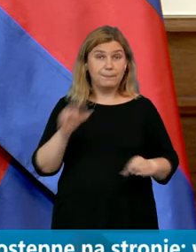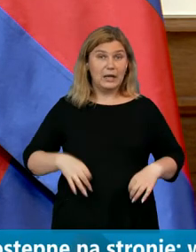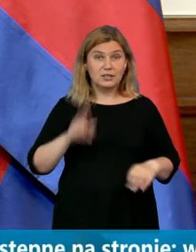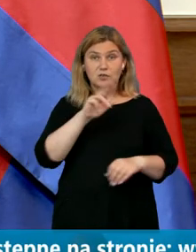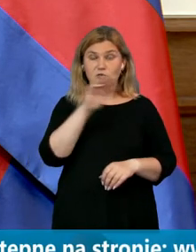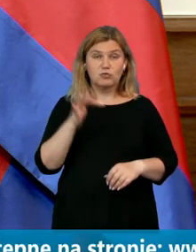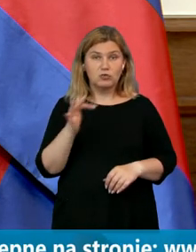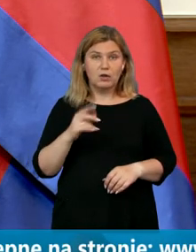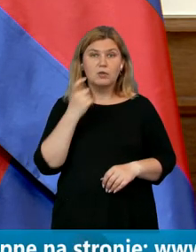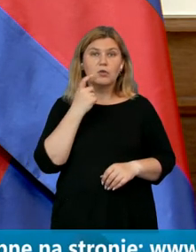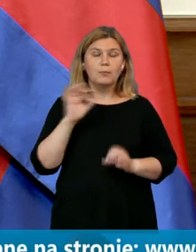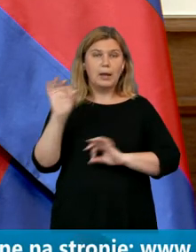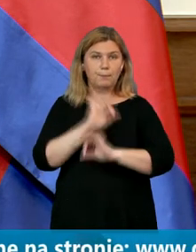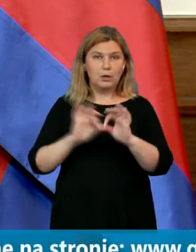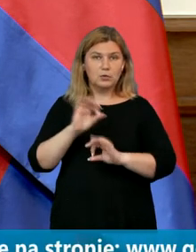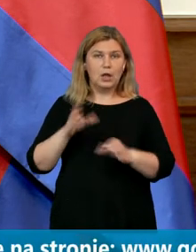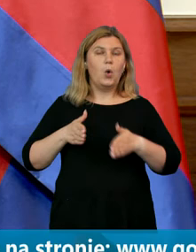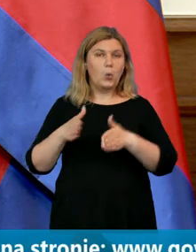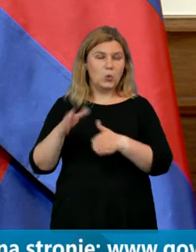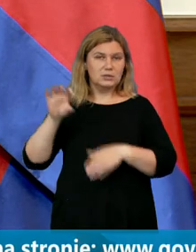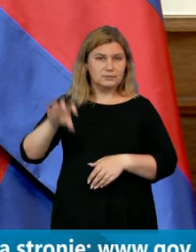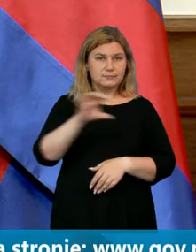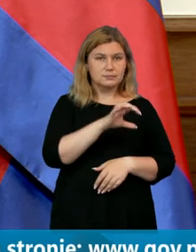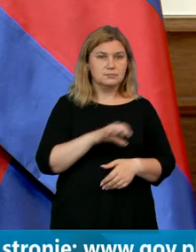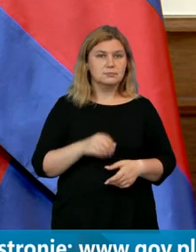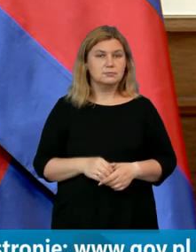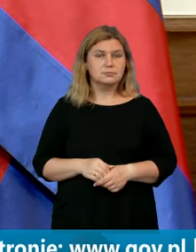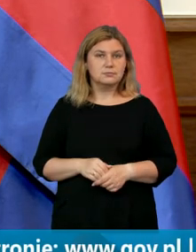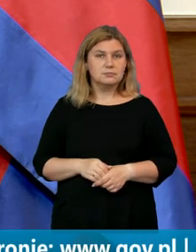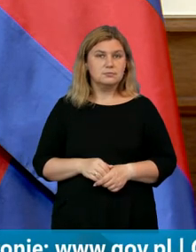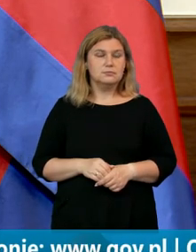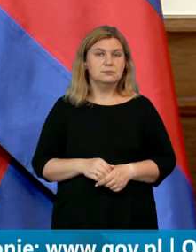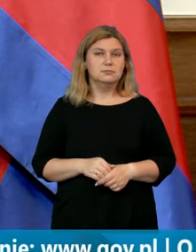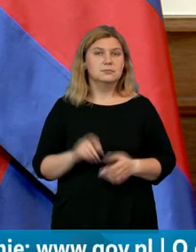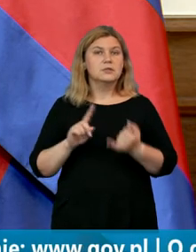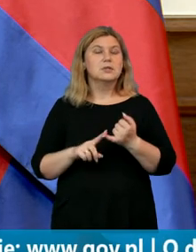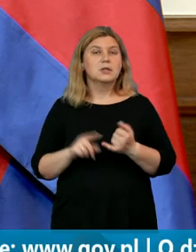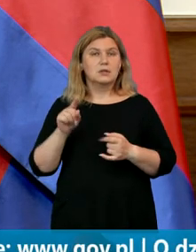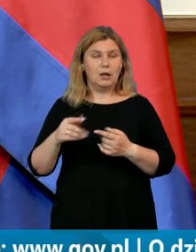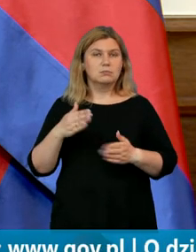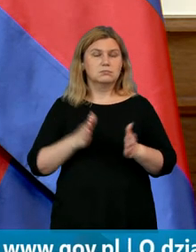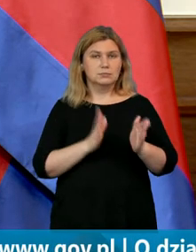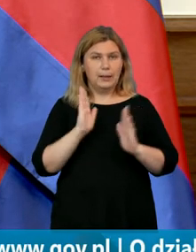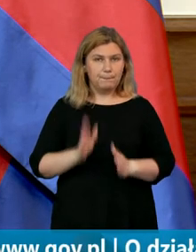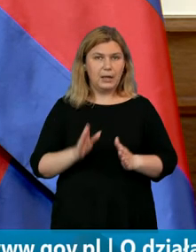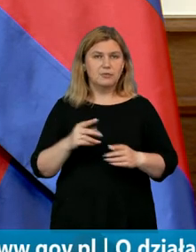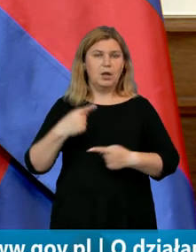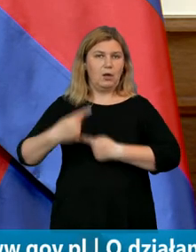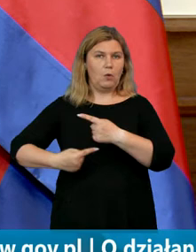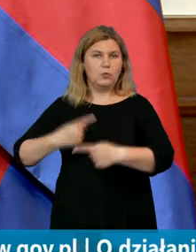Dąbiu jesteśmy na modernizacjach poszczególnych ulic i ten proces będzie zapewne